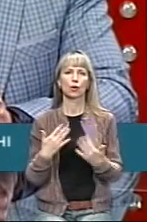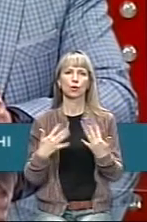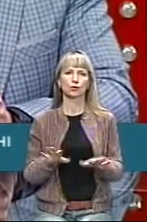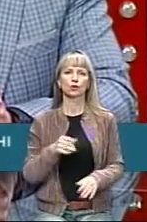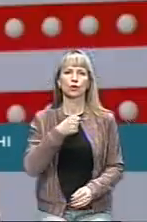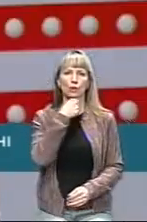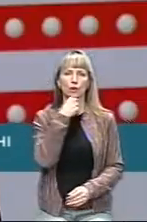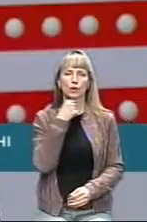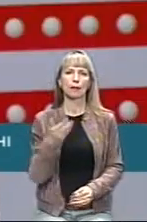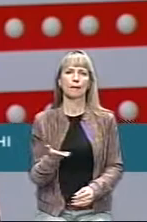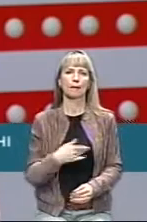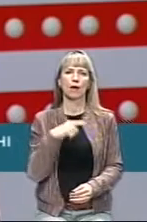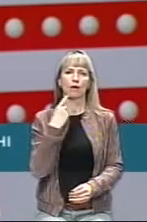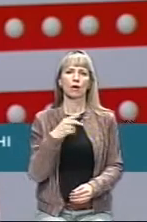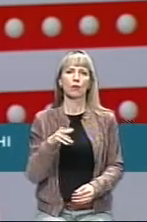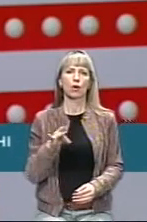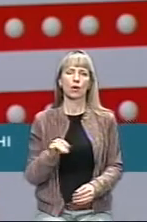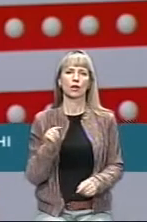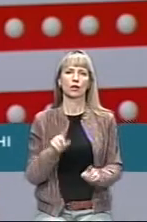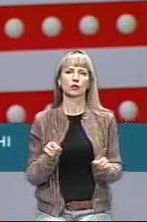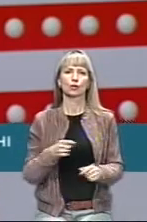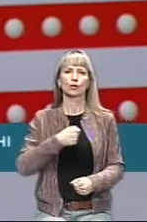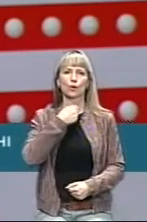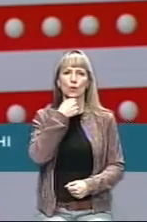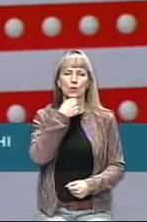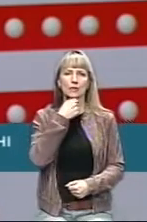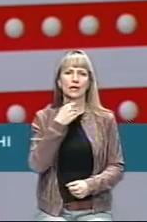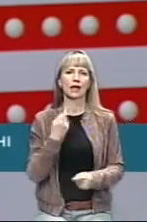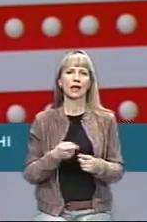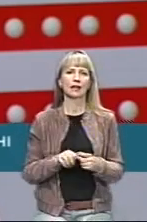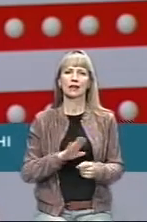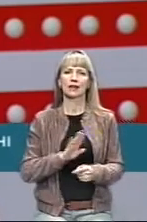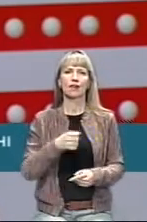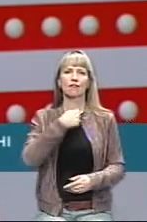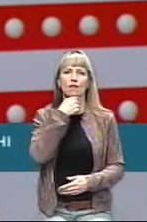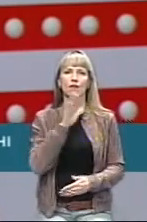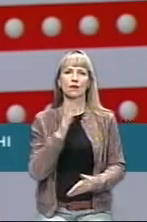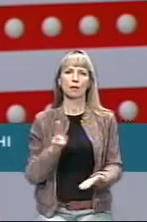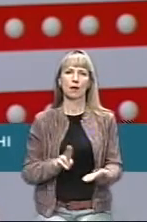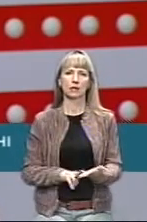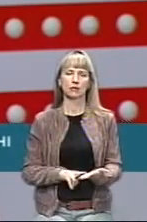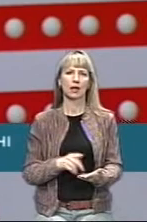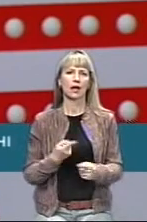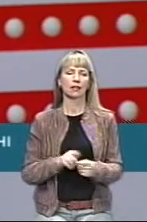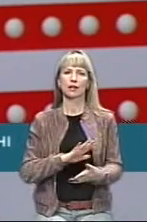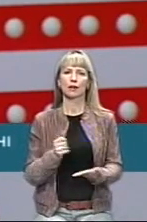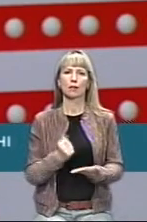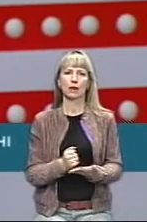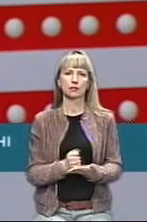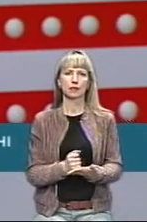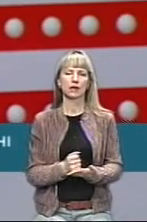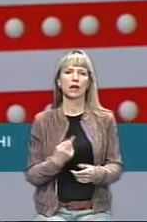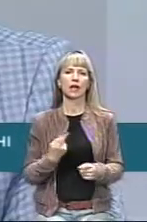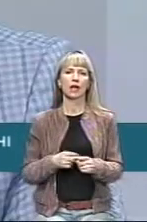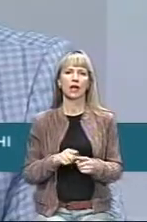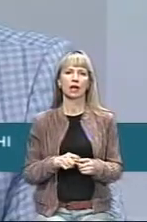дорослі». Ми говорили про те, що дорослість – це не вік в паспорті, це не штамп, це вчинок. І